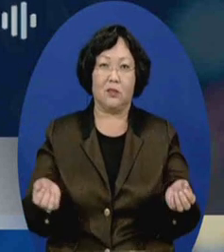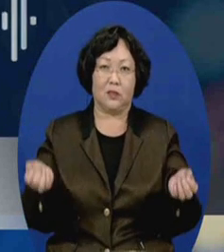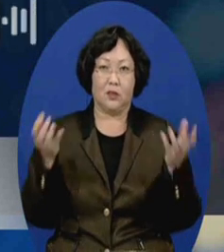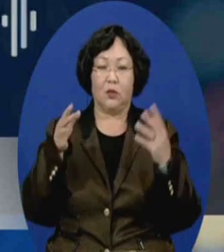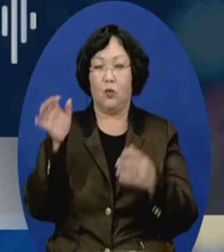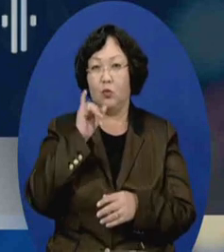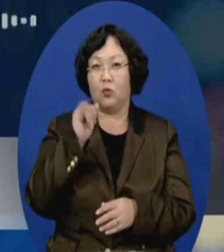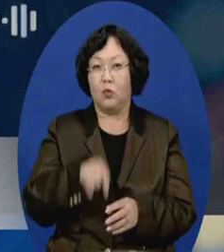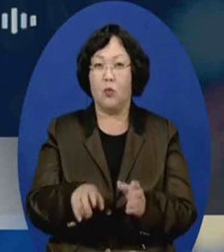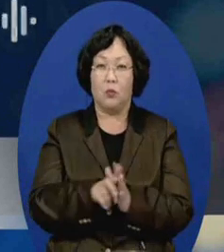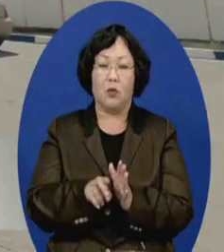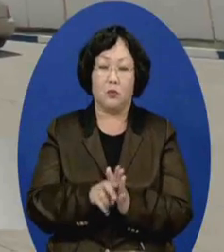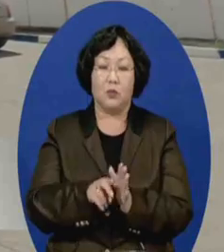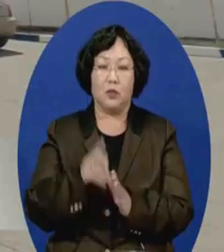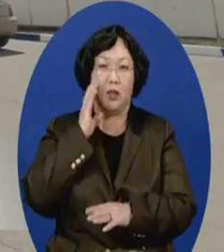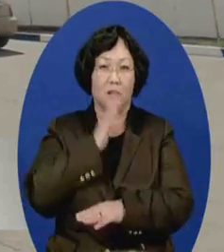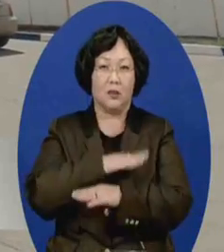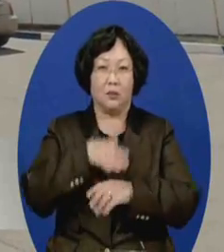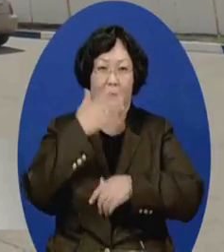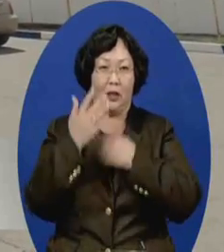бас одоо бүх нөхцөл болцоо шавхал үзэж байна.